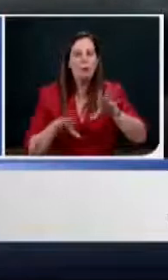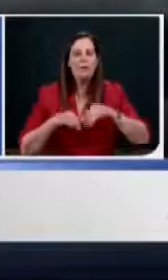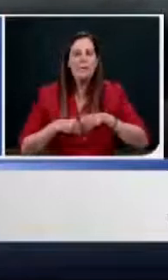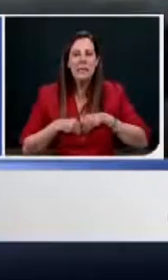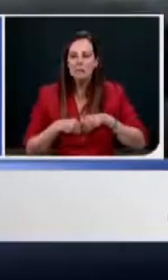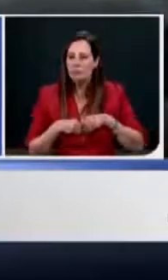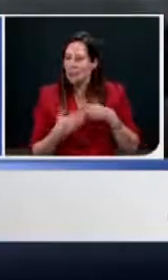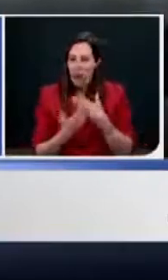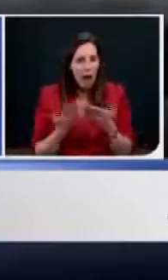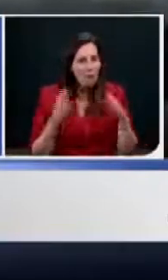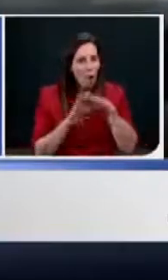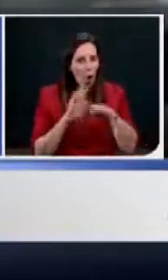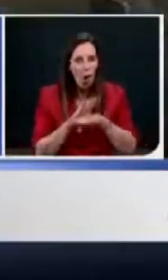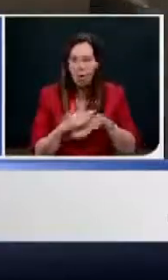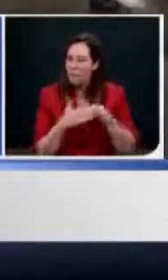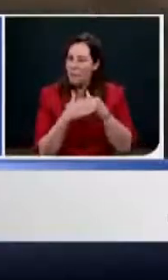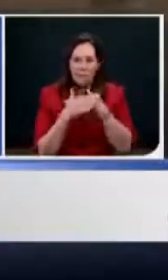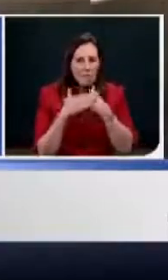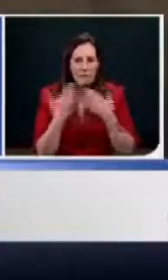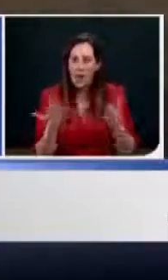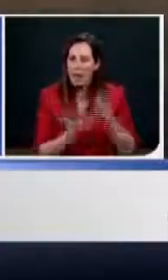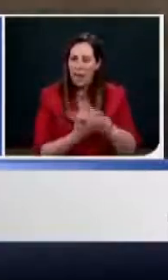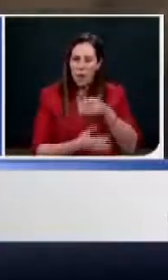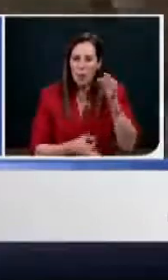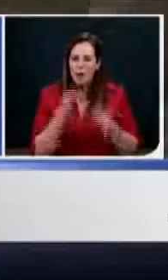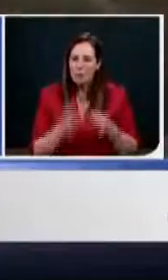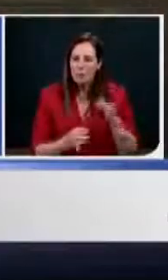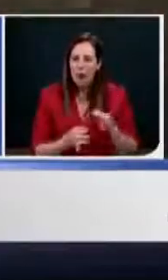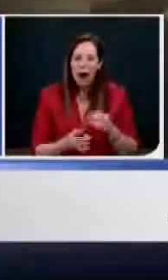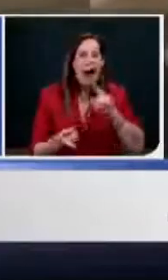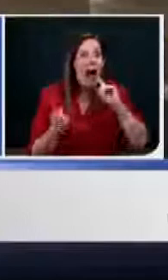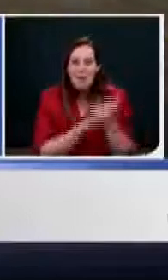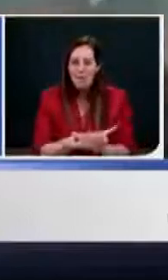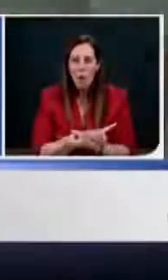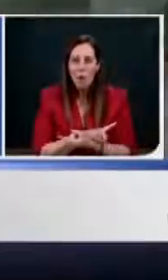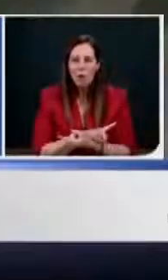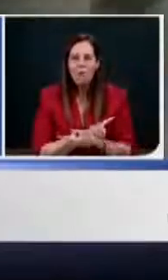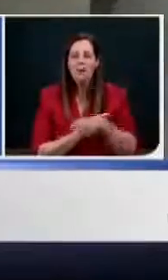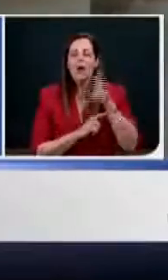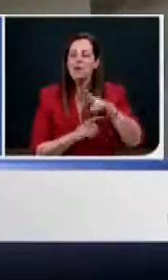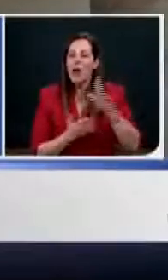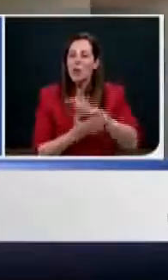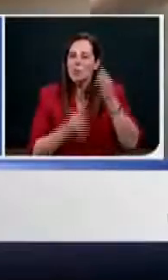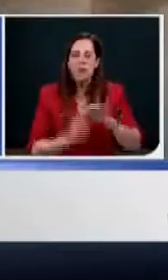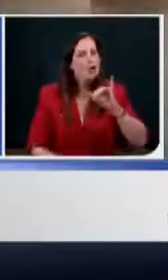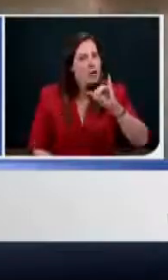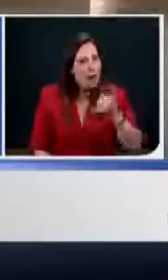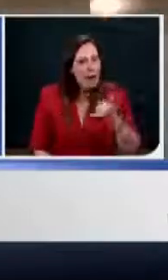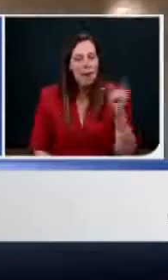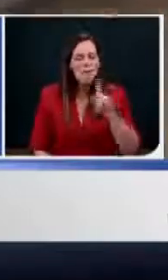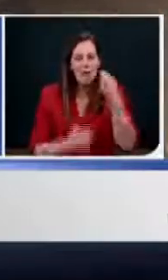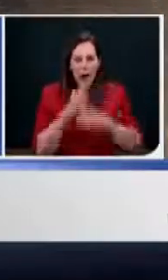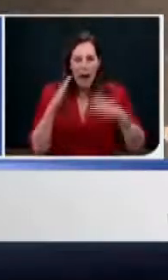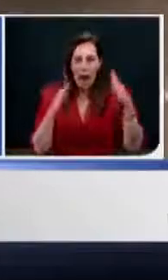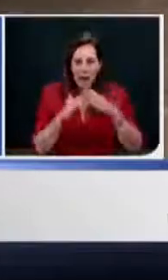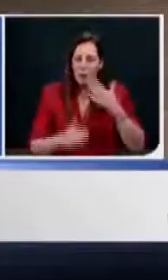שלא קיים חוק כזה ולא קיים פסק דין כזה, הפוך, ההפך. קיימים כבר פסקי דין שכן